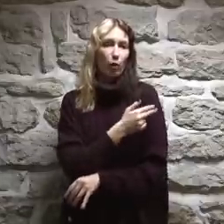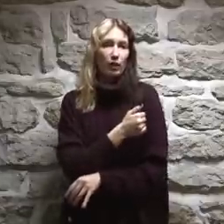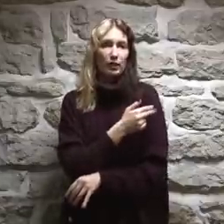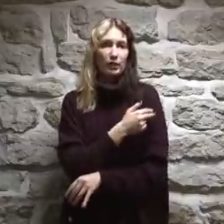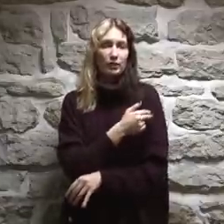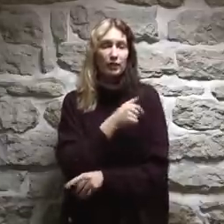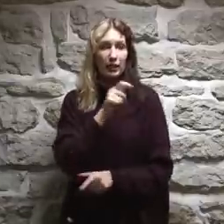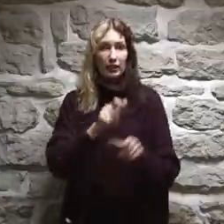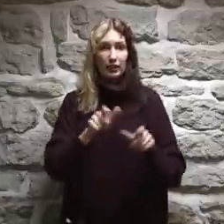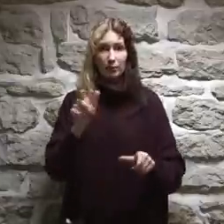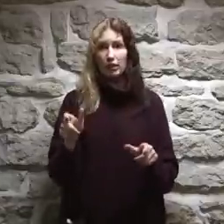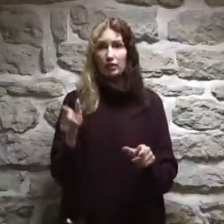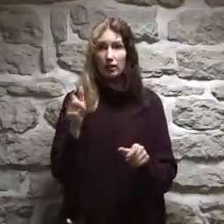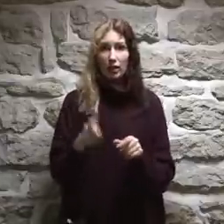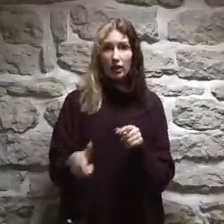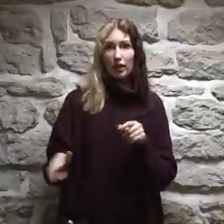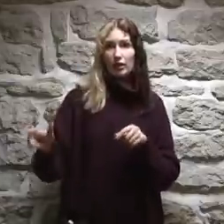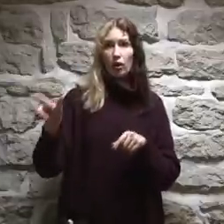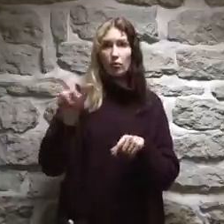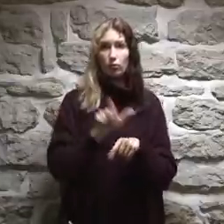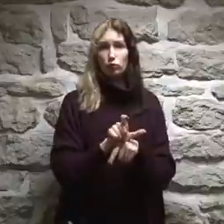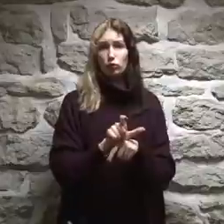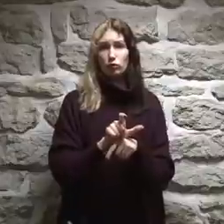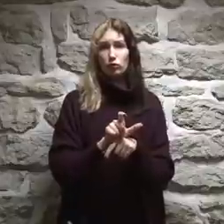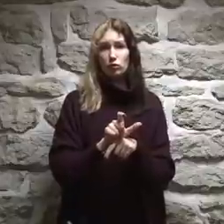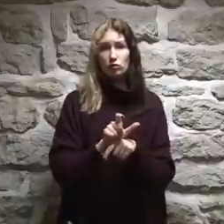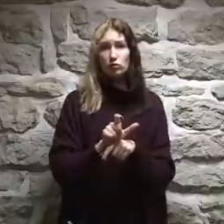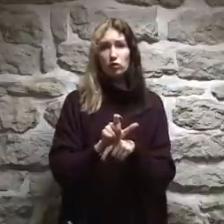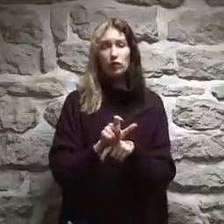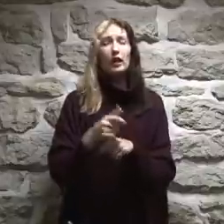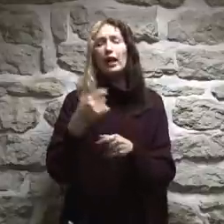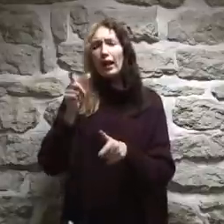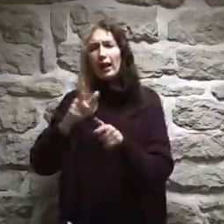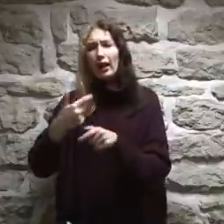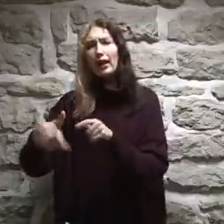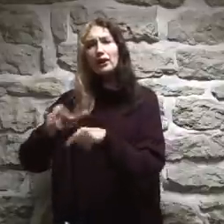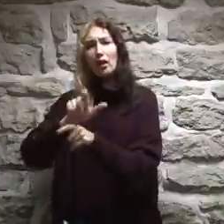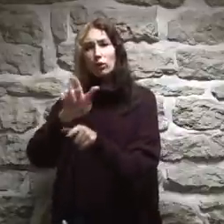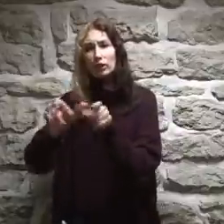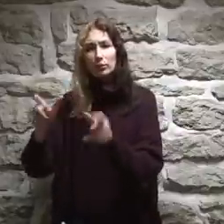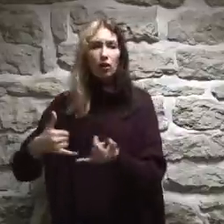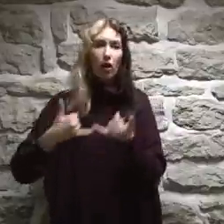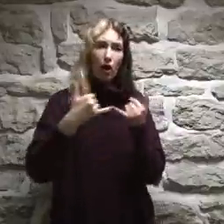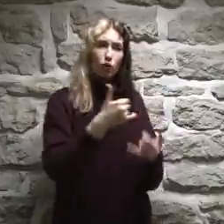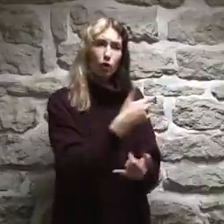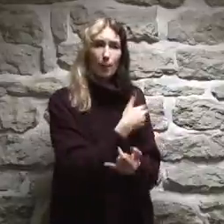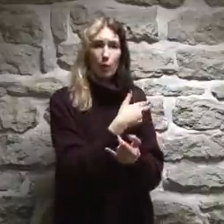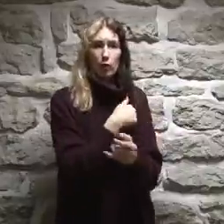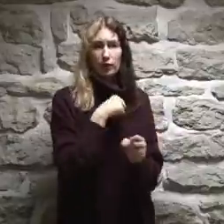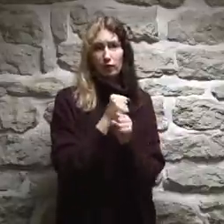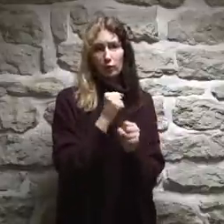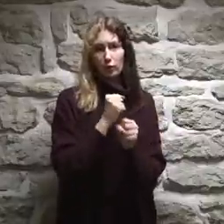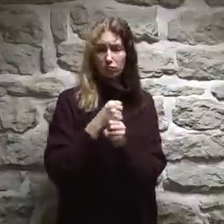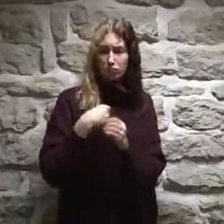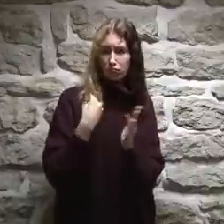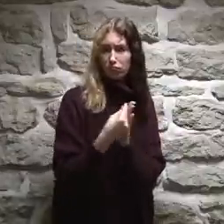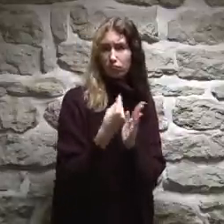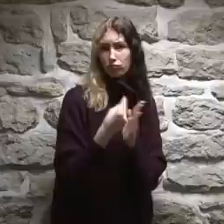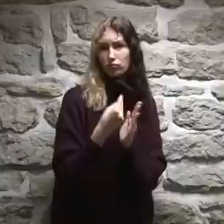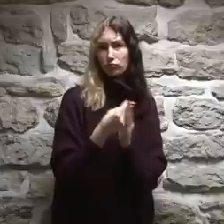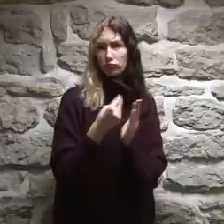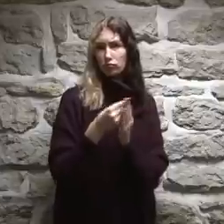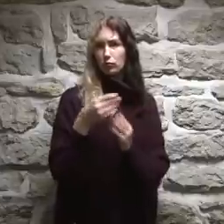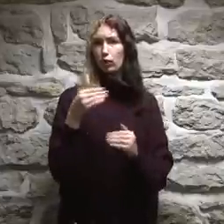Enamus inimesi siis austavad ja tunnustavad politseid ja politseitööd hinnatakse väga-väga